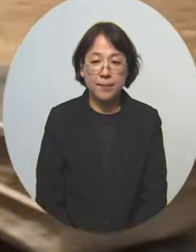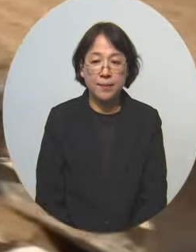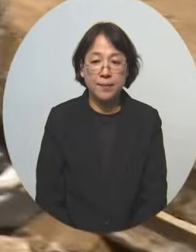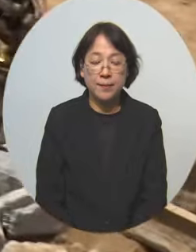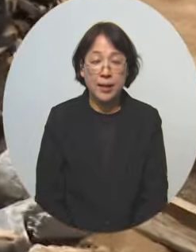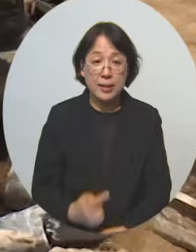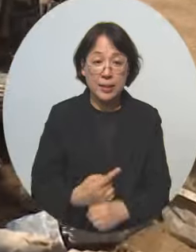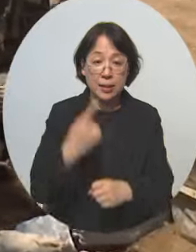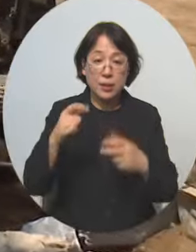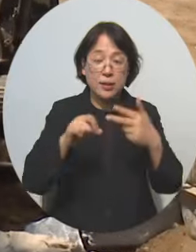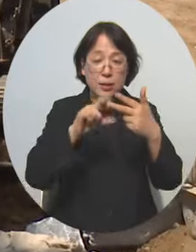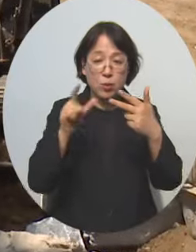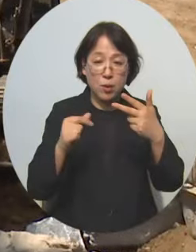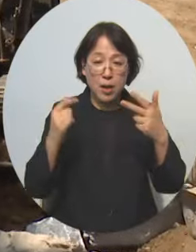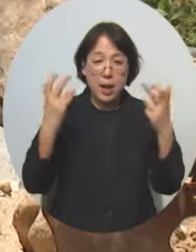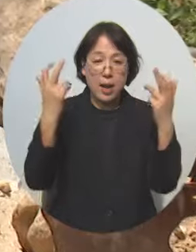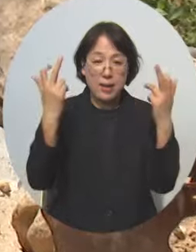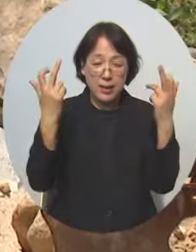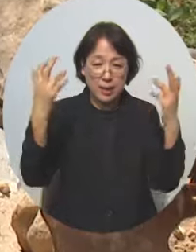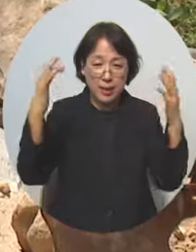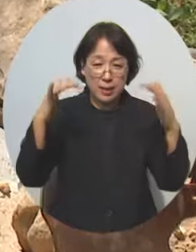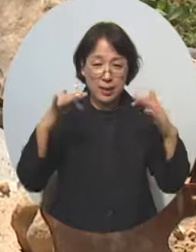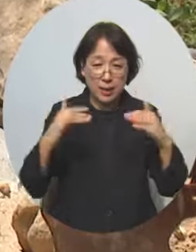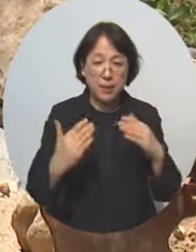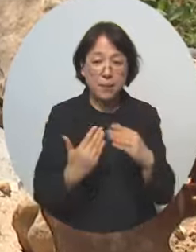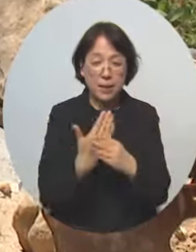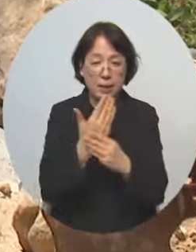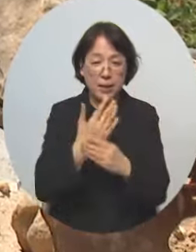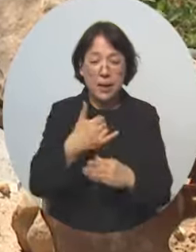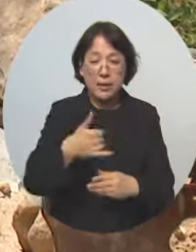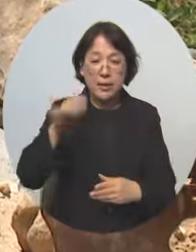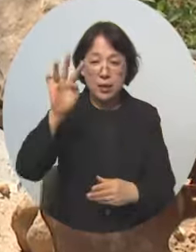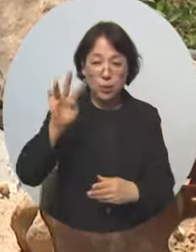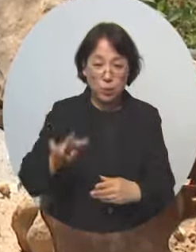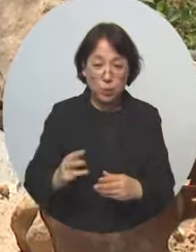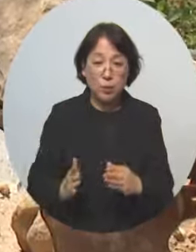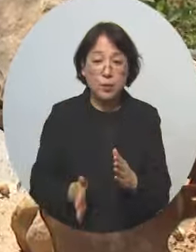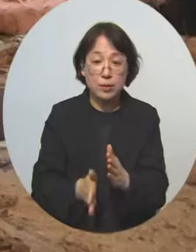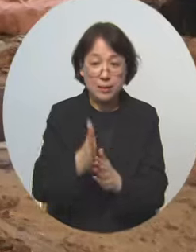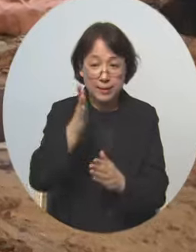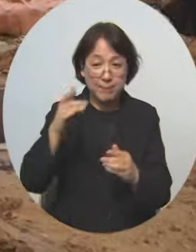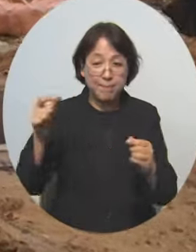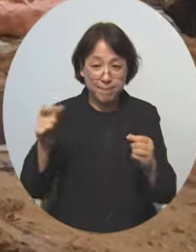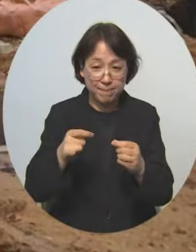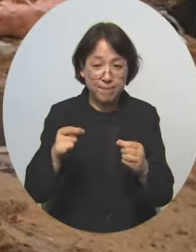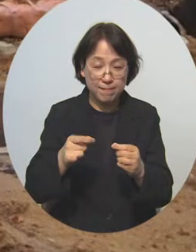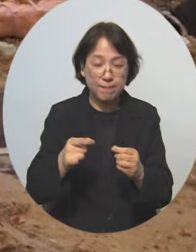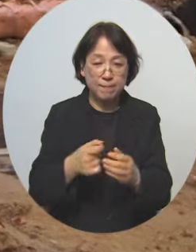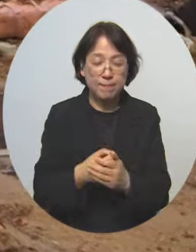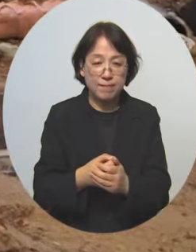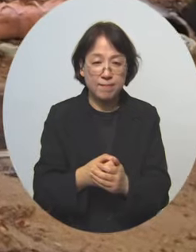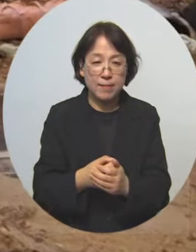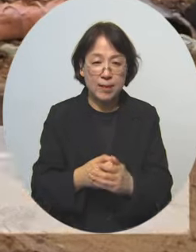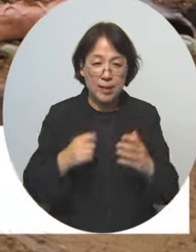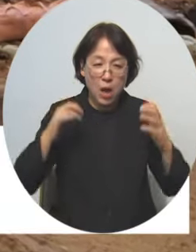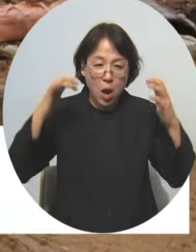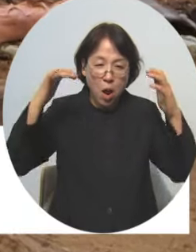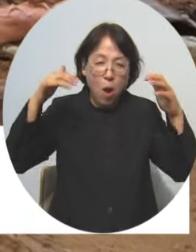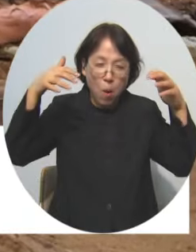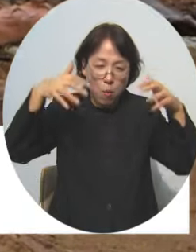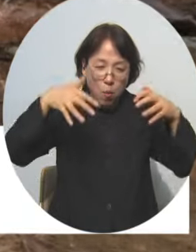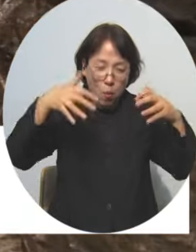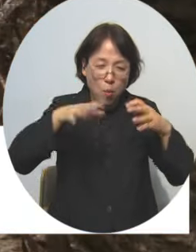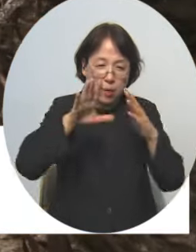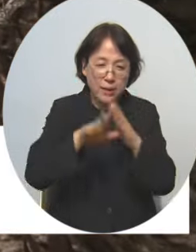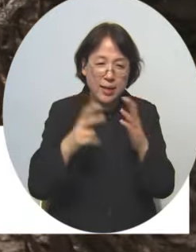지난해 7월 산사태가 발생했던 세종시 금남면 부용리 일대입니다. 당시 집중호우로 2헥타르 면적의